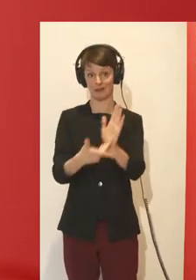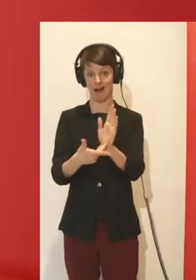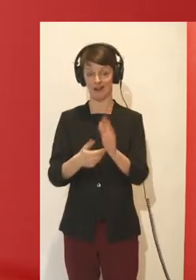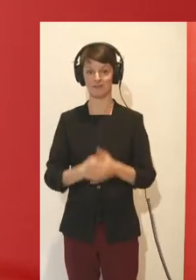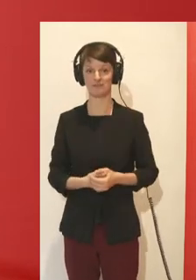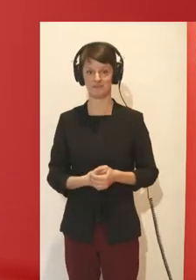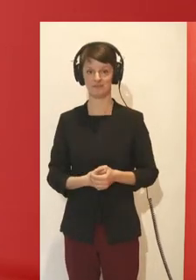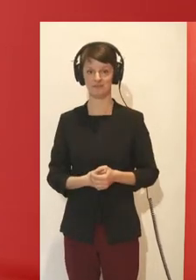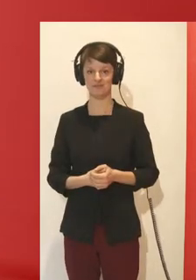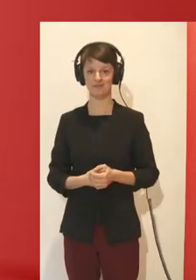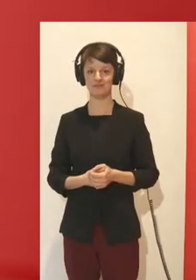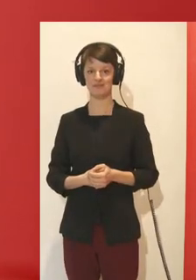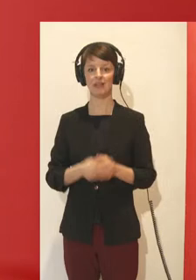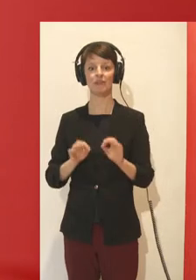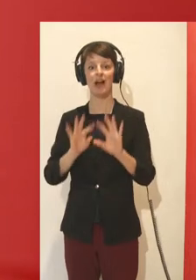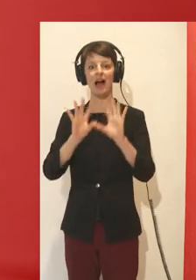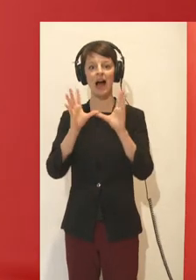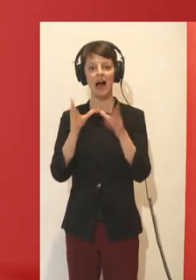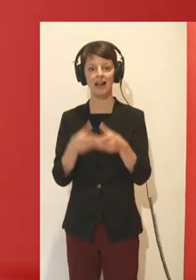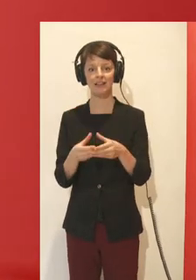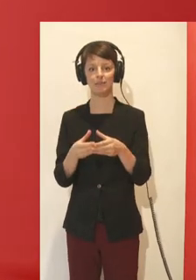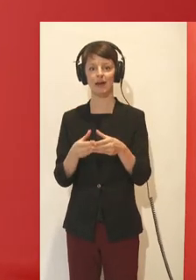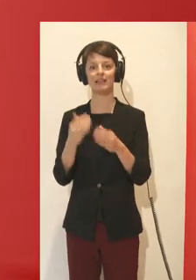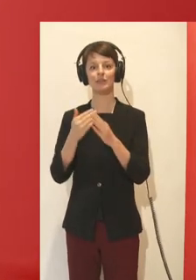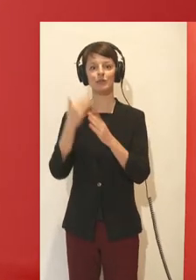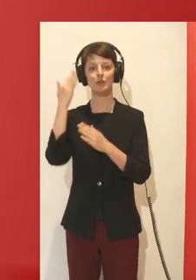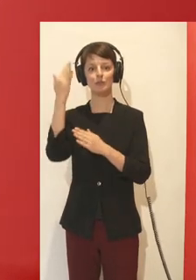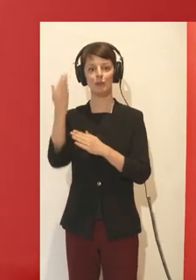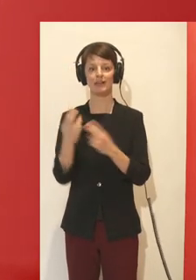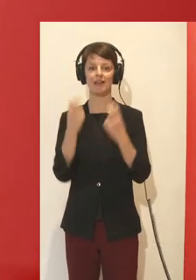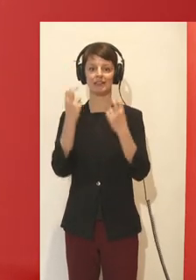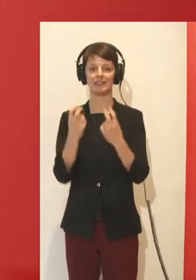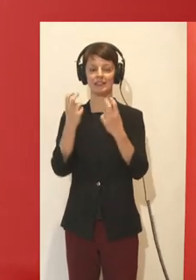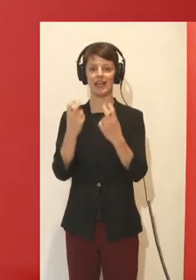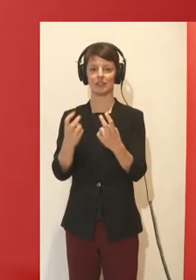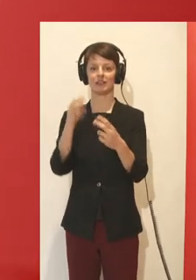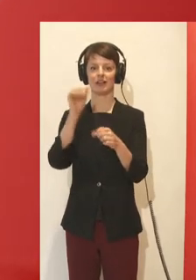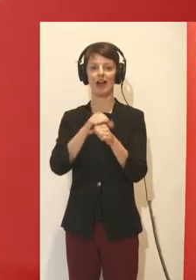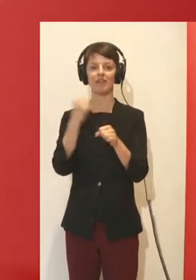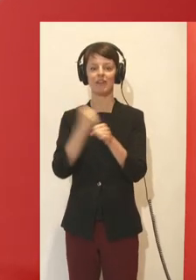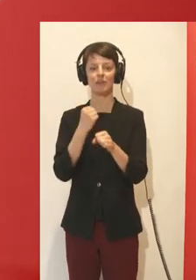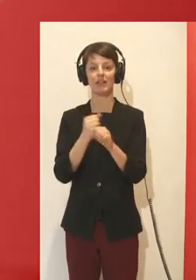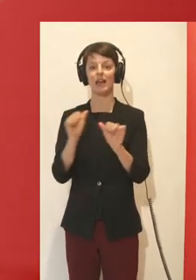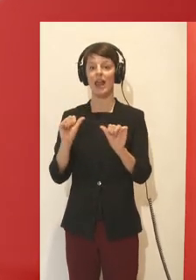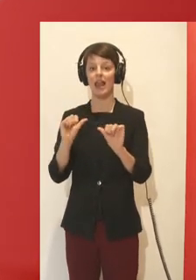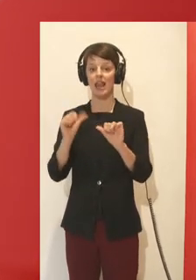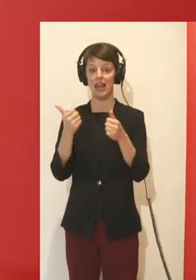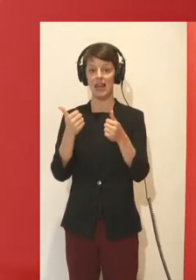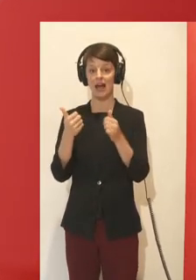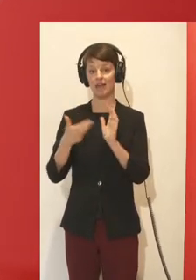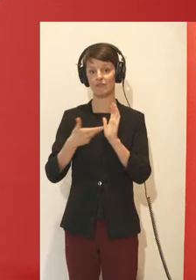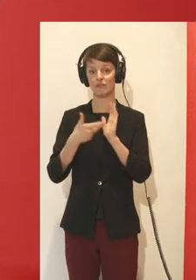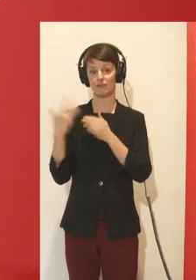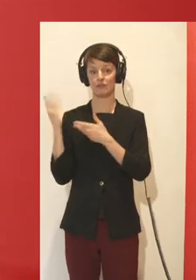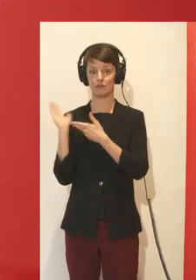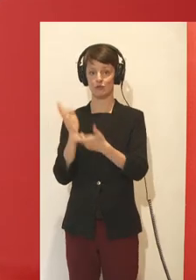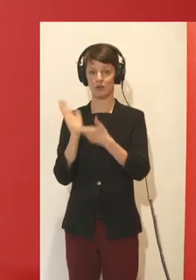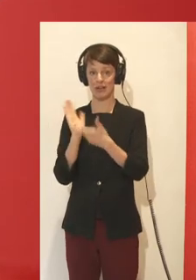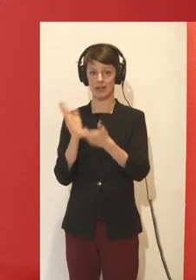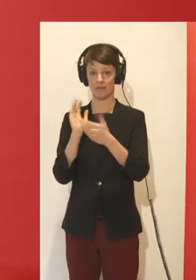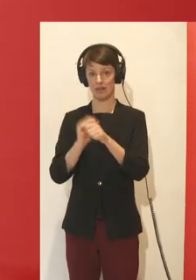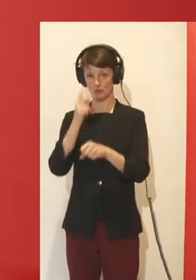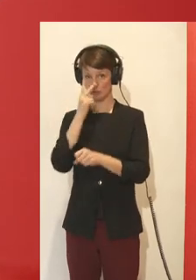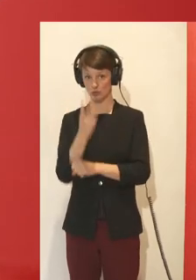ganz allgemein könnt ihr später bei den sessions entweder per livestream zu gucken das heißt